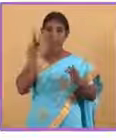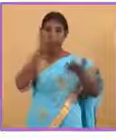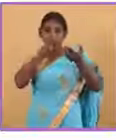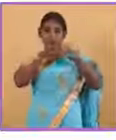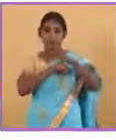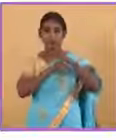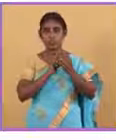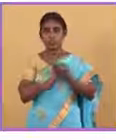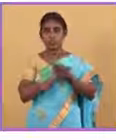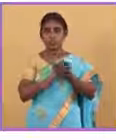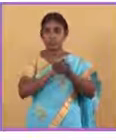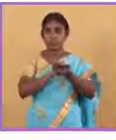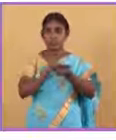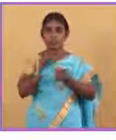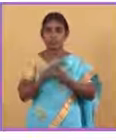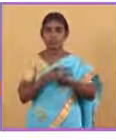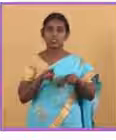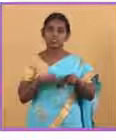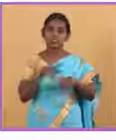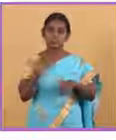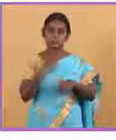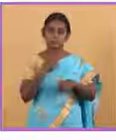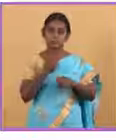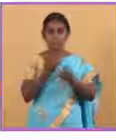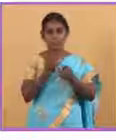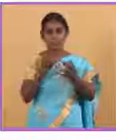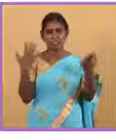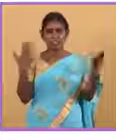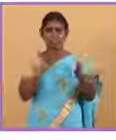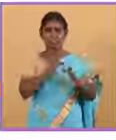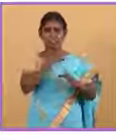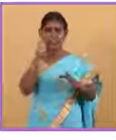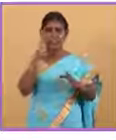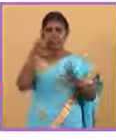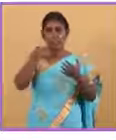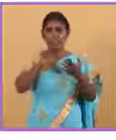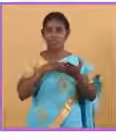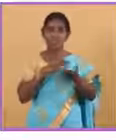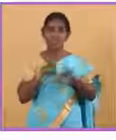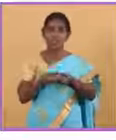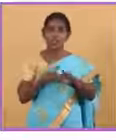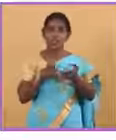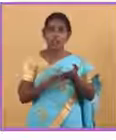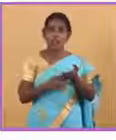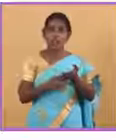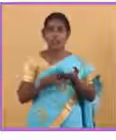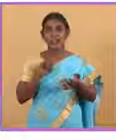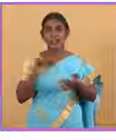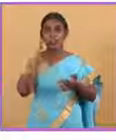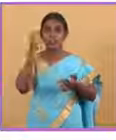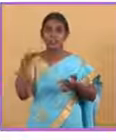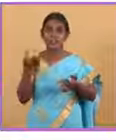அடக்கியவர் என்றே கூற வேண்டும். இவ்வளவு திறமைகளை உடையவர் இந்த செந்தமிழ் அந்தனர் ரா இளங்குமரனார் அவர்கள்.